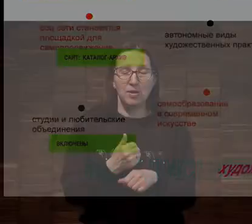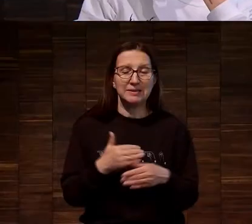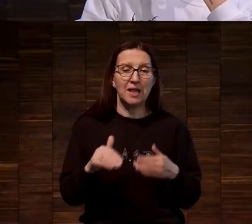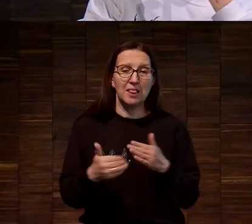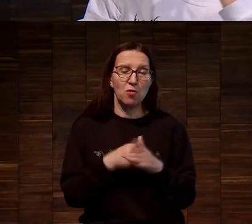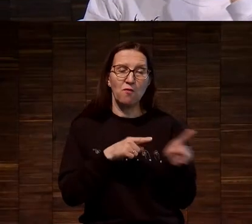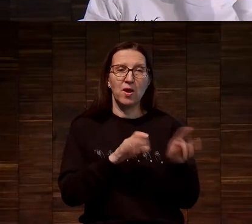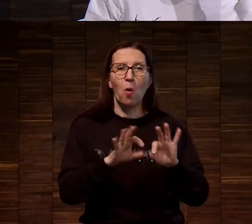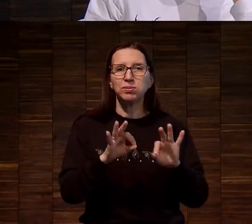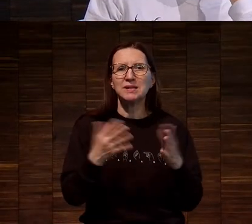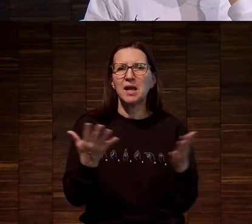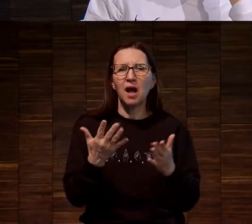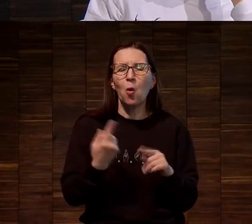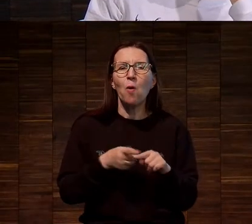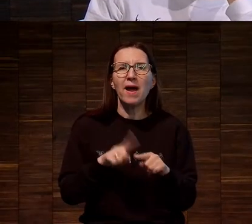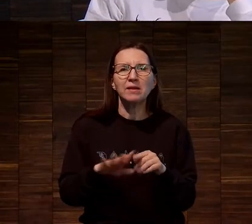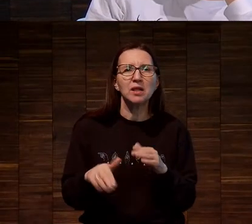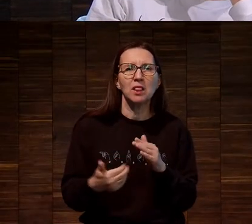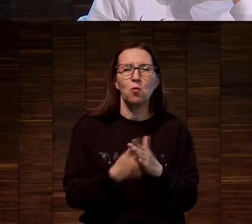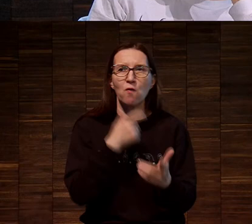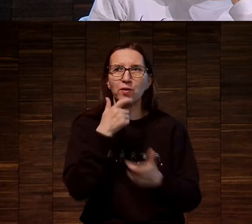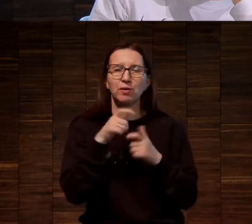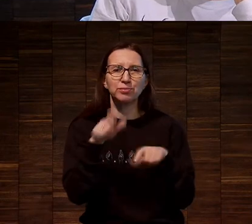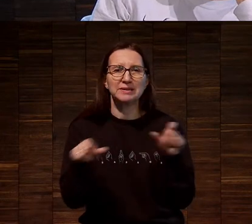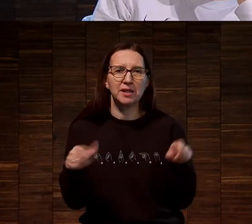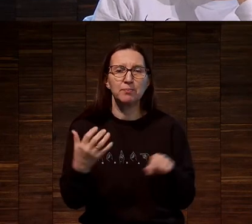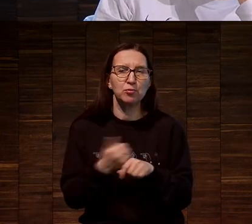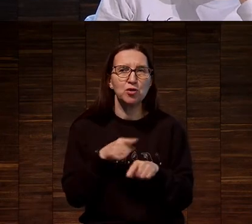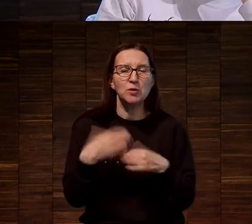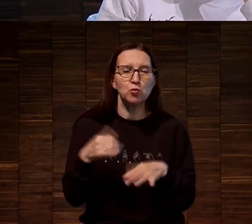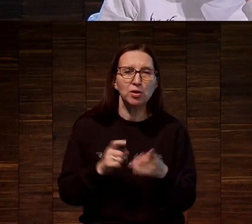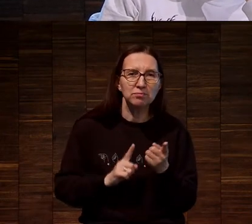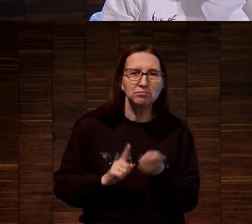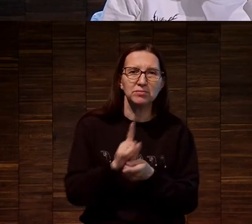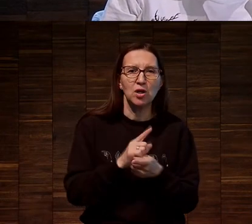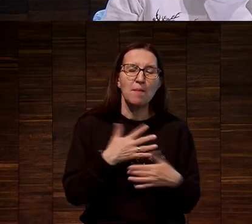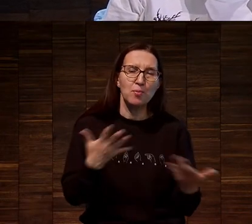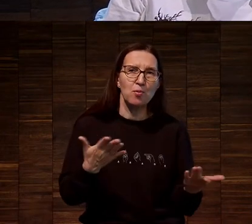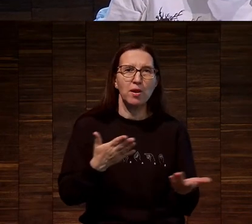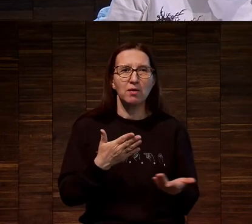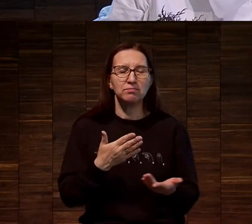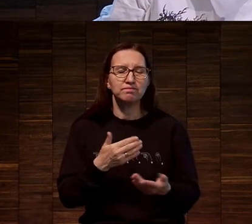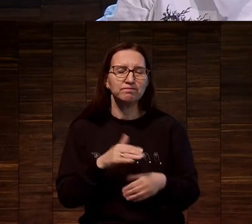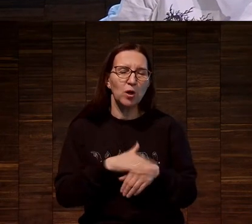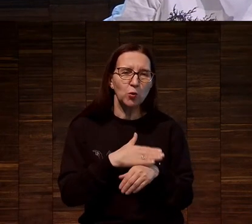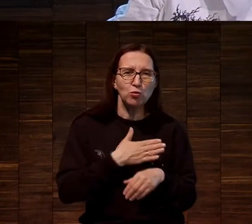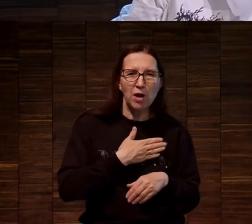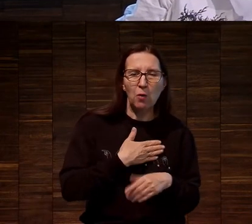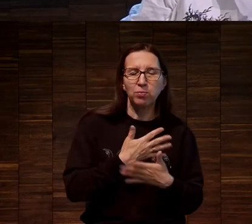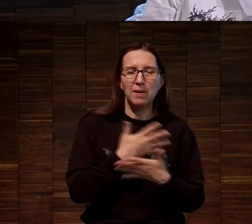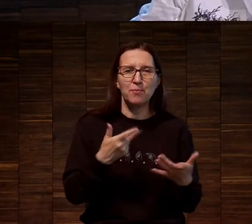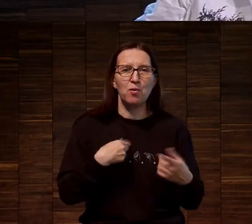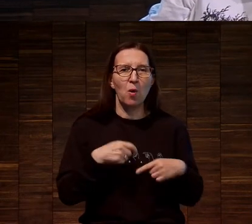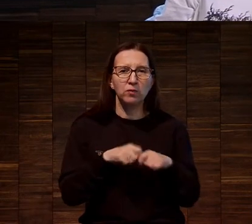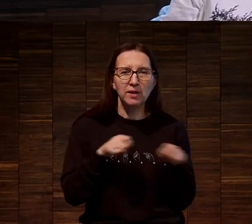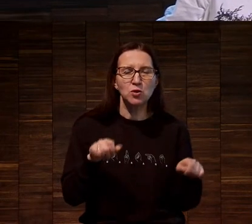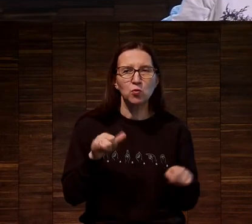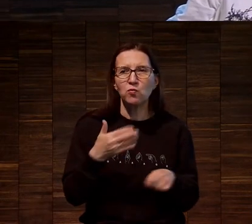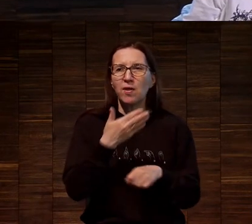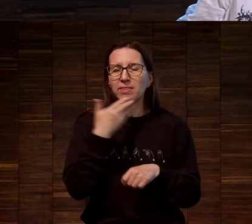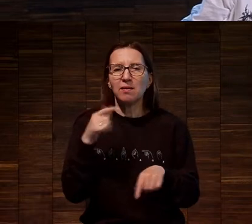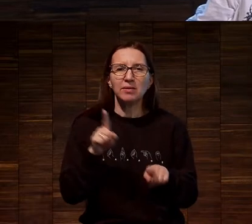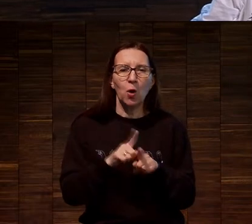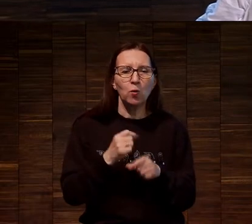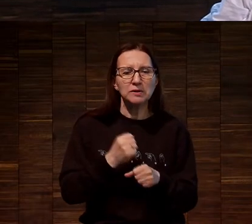зрителя описали, да, какой он, да, и что он какой-то другой измененной системе, там более дружелюбный, более открытый, да, лишенный вот этой